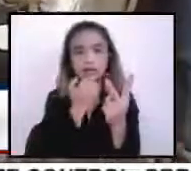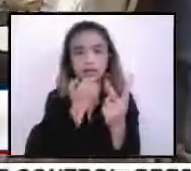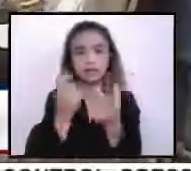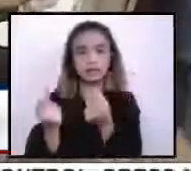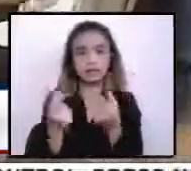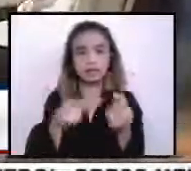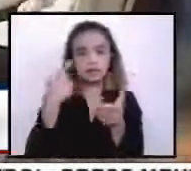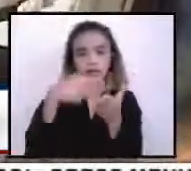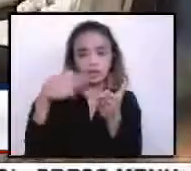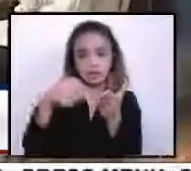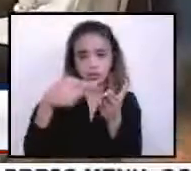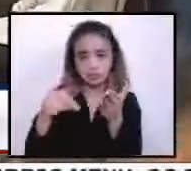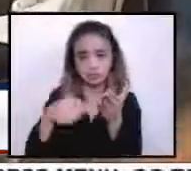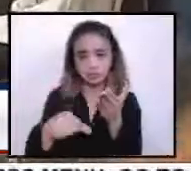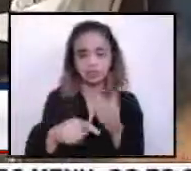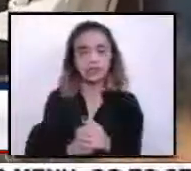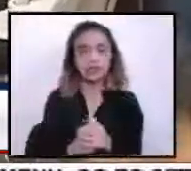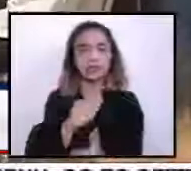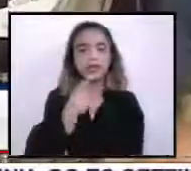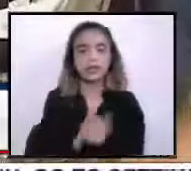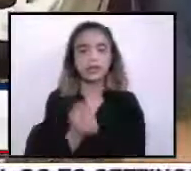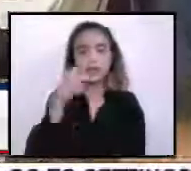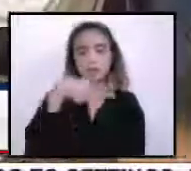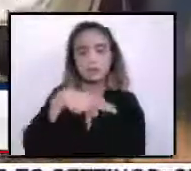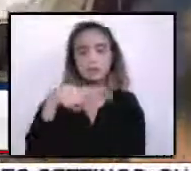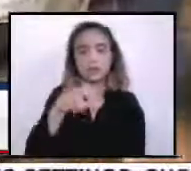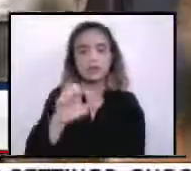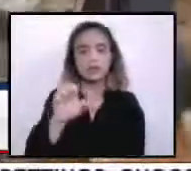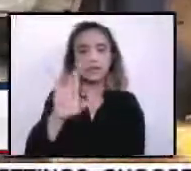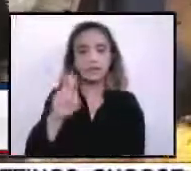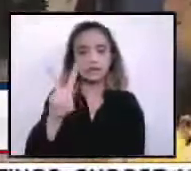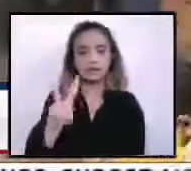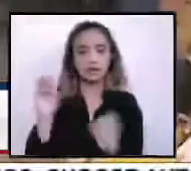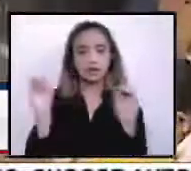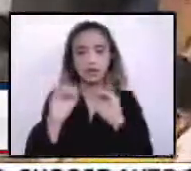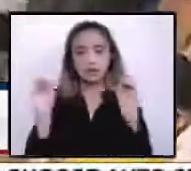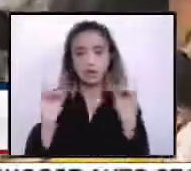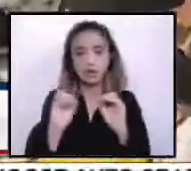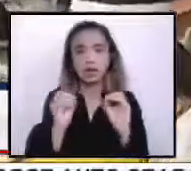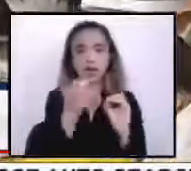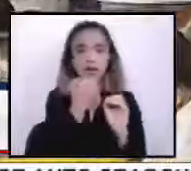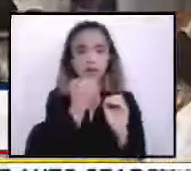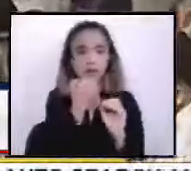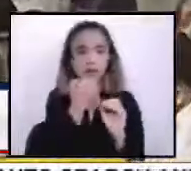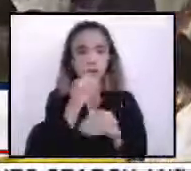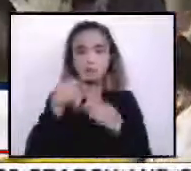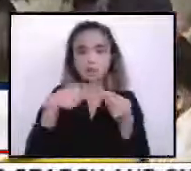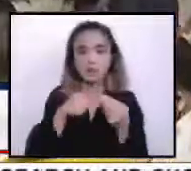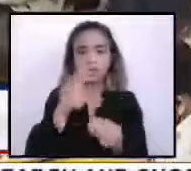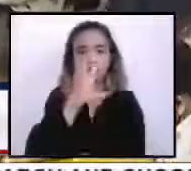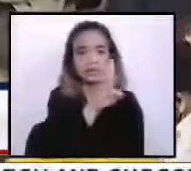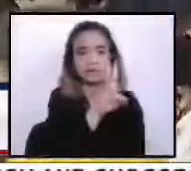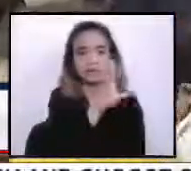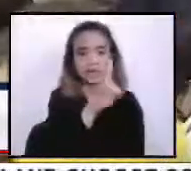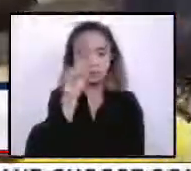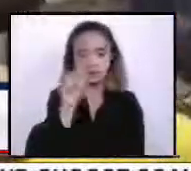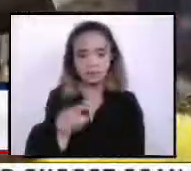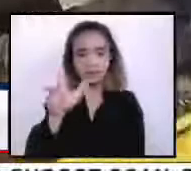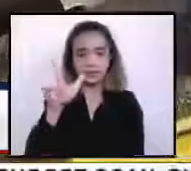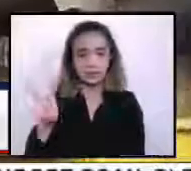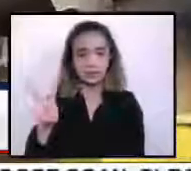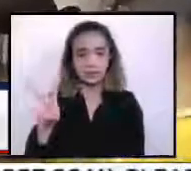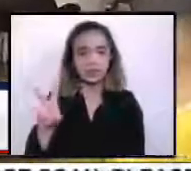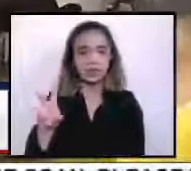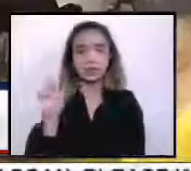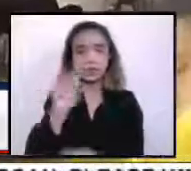validation. Habang sinabi rin ng PPCRB na walang nakitang irregularidad kaugnay ng umano'y 6832 pattern o ang kumakalat sa social